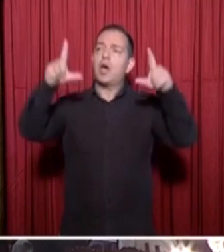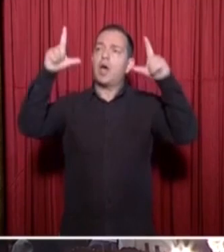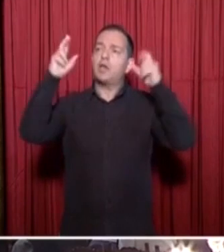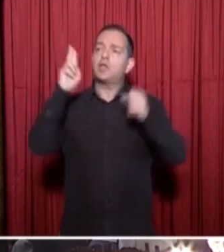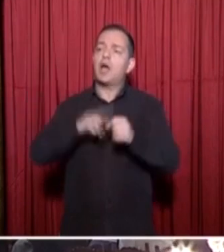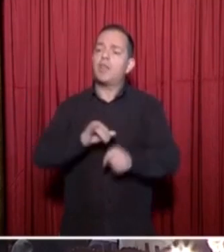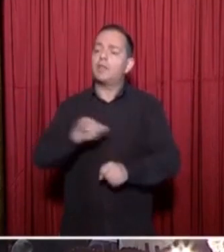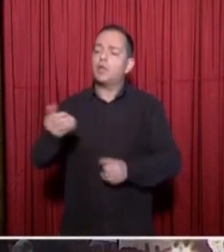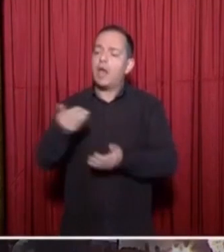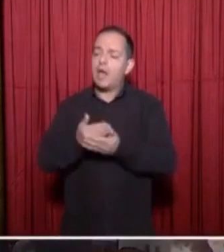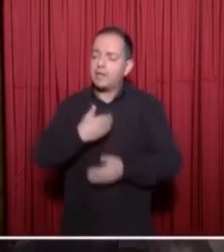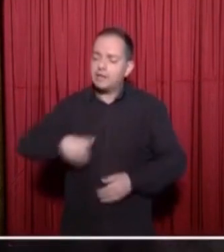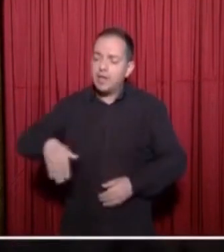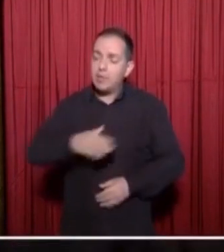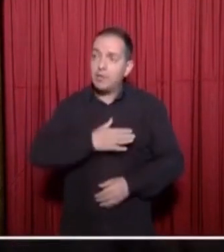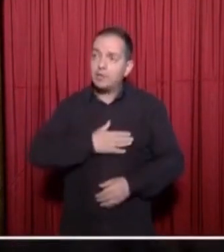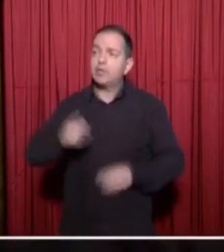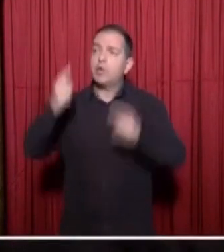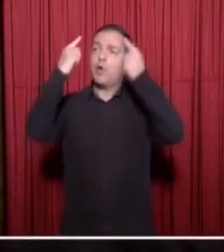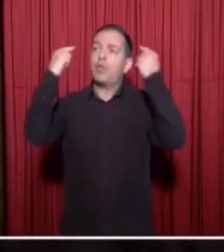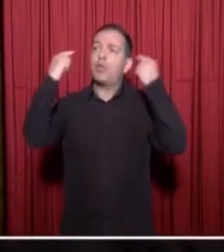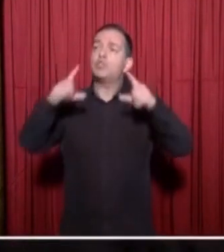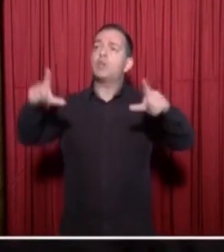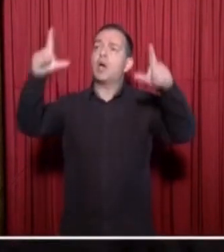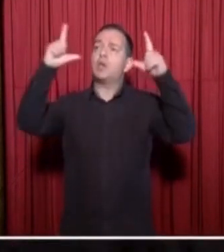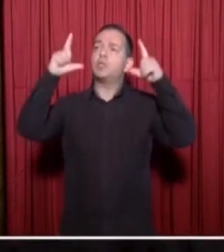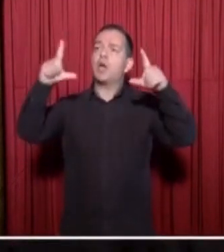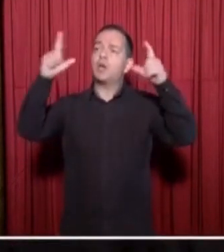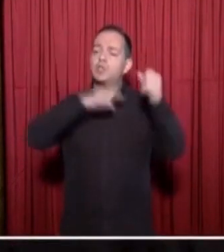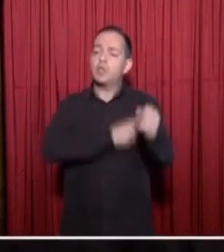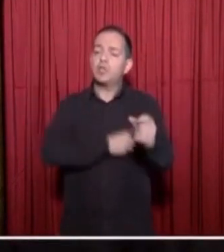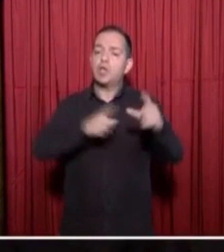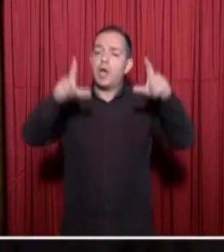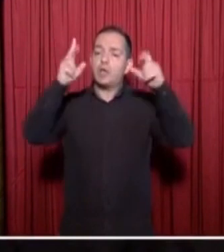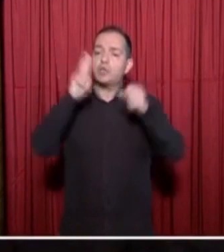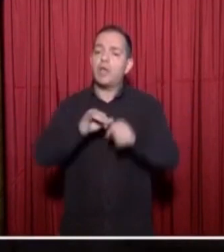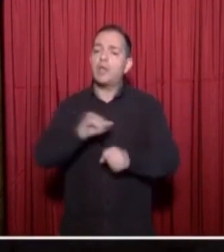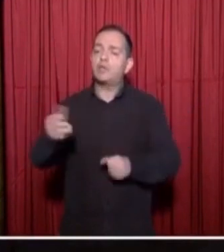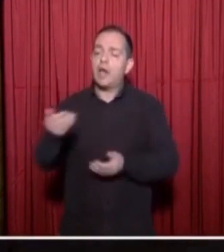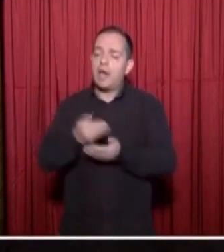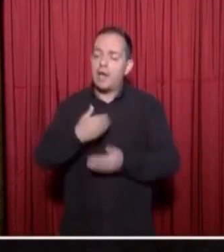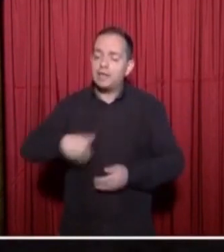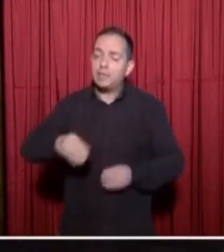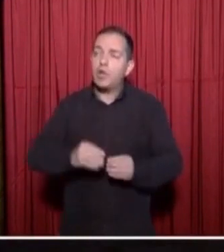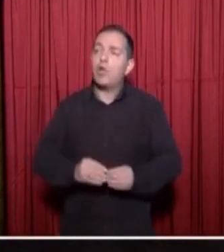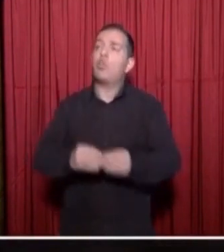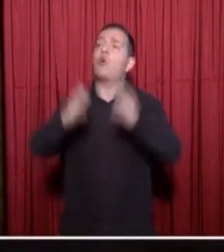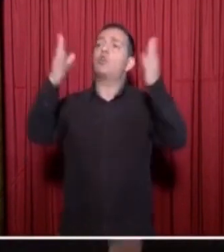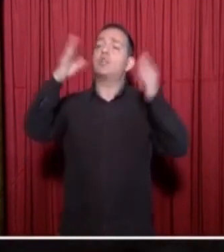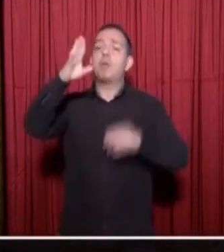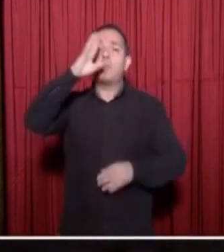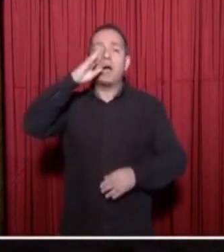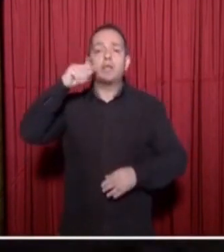Αθάνατος, ελέησον ημάς. Άγιος ο Θεός, Άγιος Ισχυρός, Άγιος Αθάνατος, ελέησον ημάς. Δόξα Πατρί και Υιό